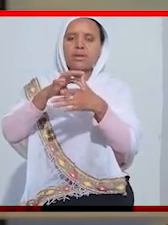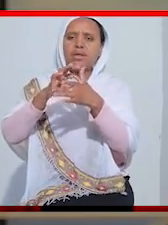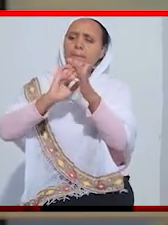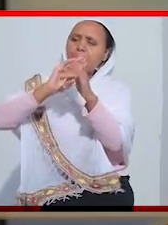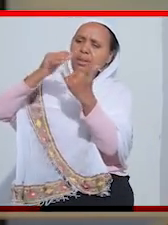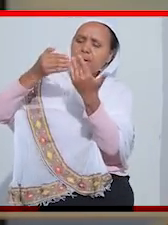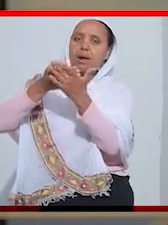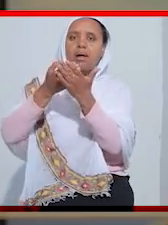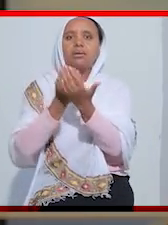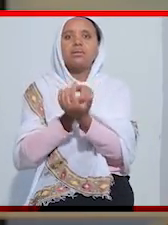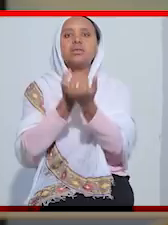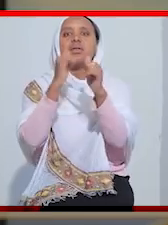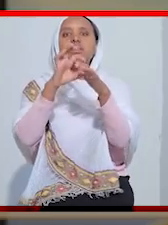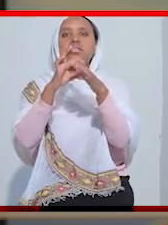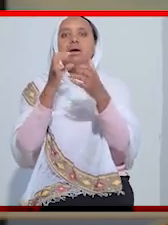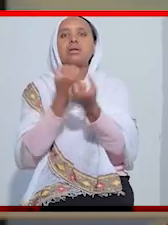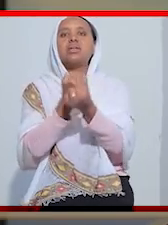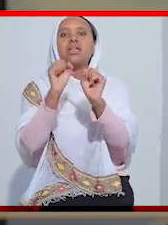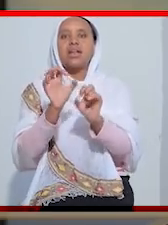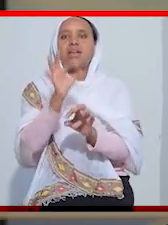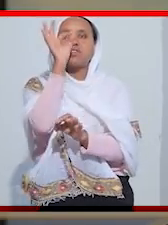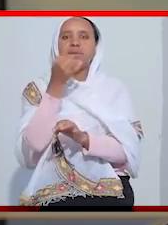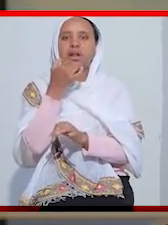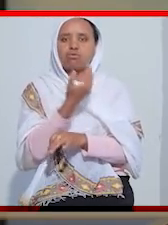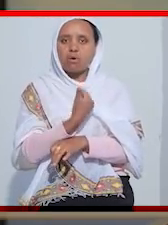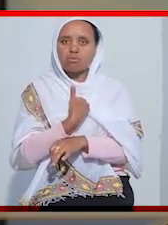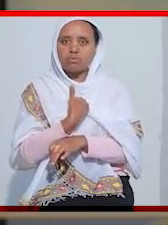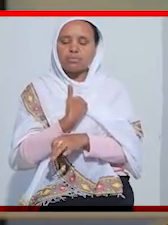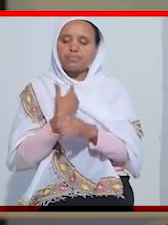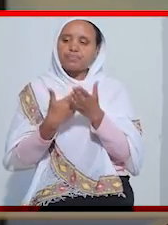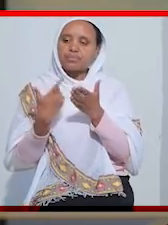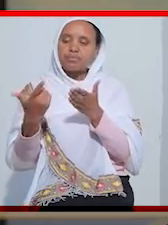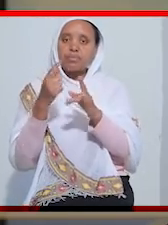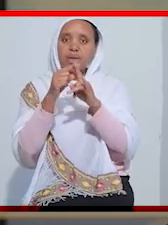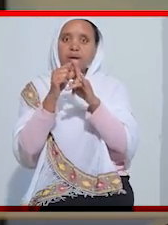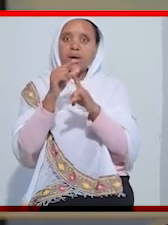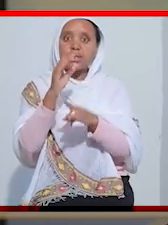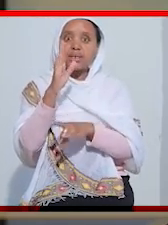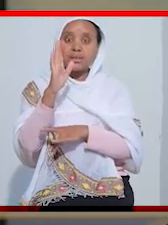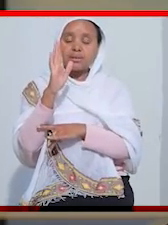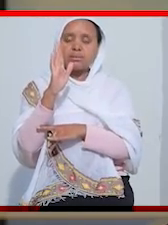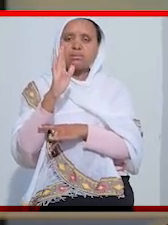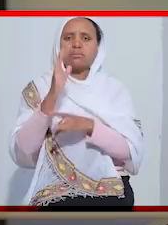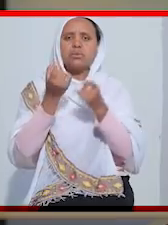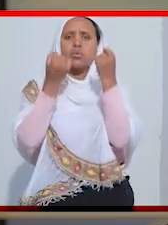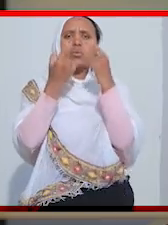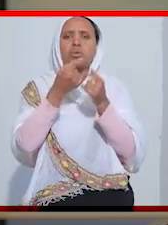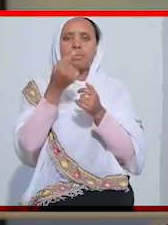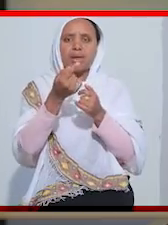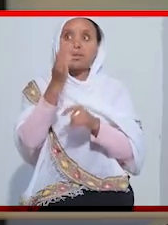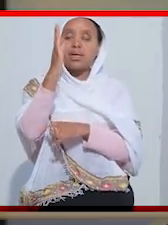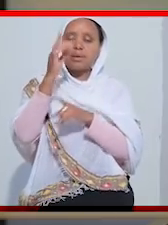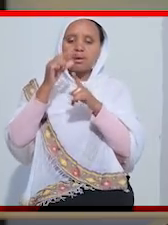ስጋ፣ በጠቅላላ ድህነተ ስጋ ድህነተ ነፍስ የምንላቸው አሉና ይህንን ቃለ እግዚ ትግሁ